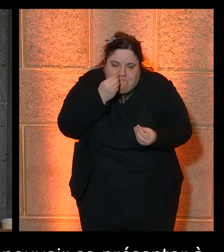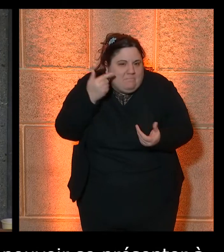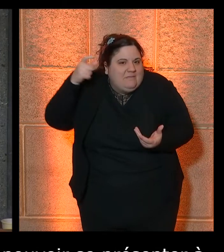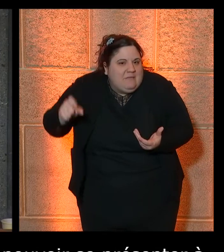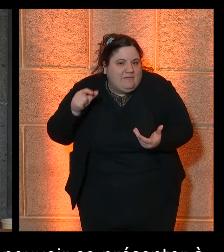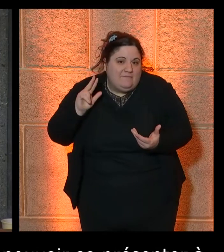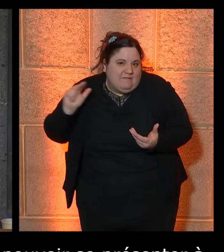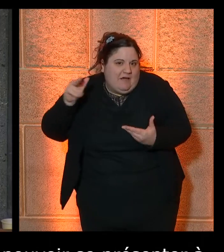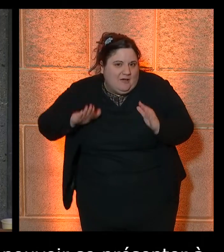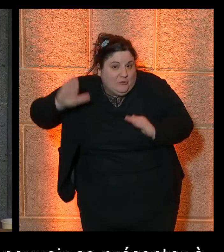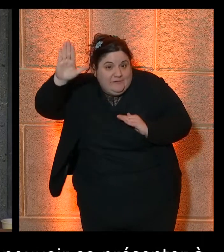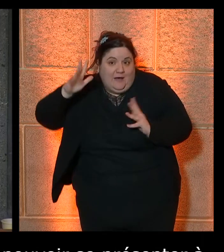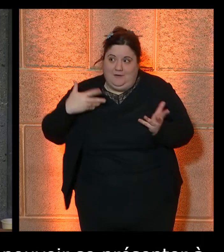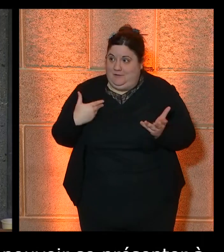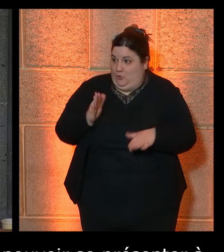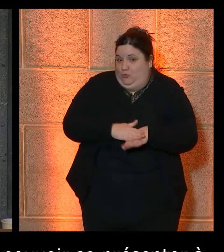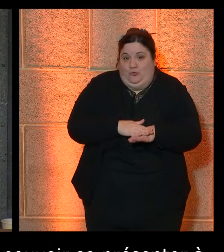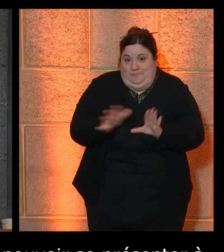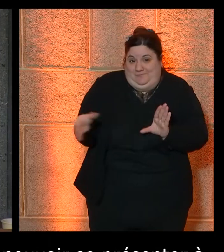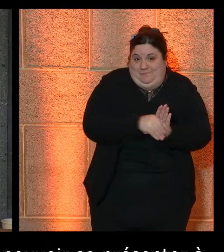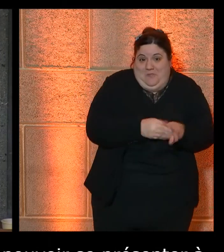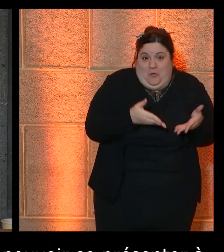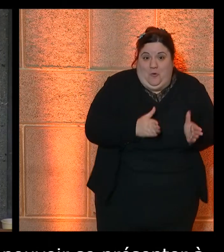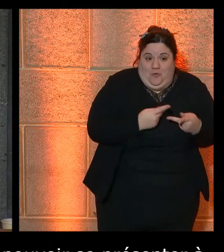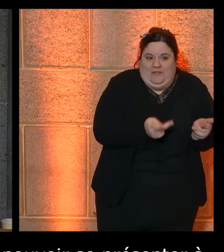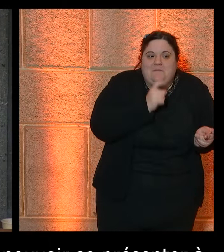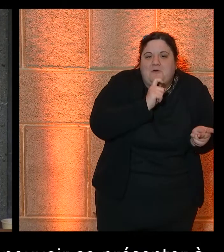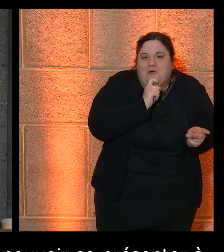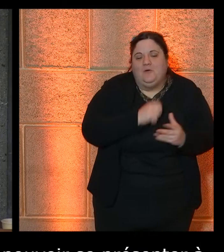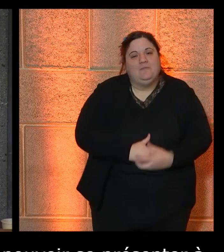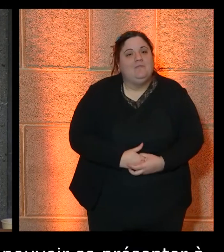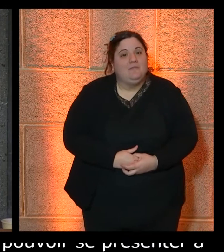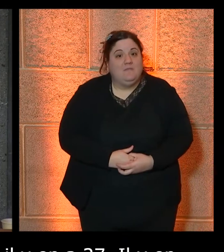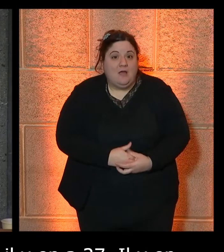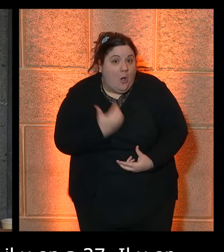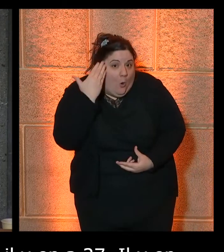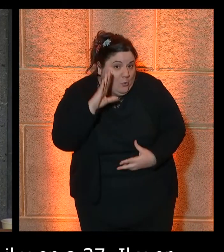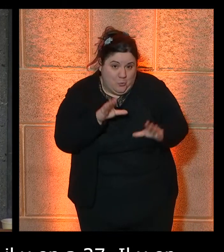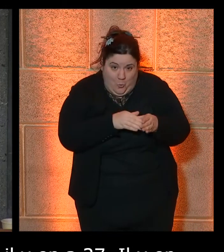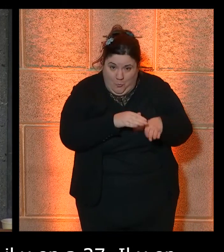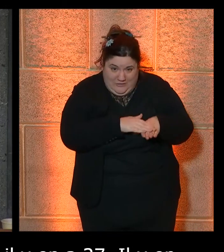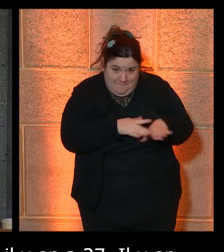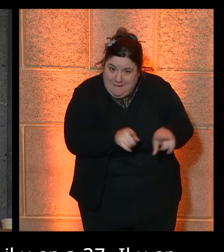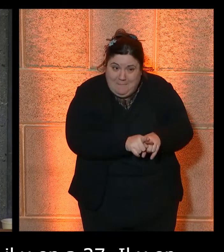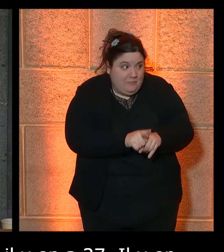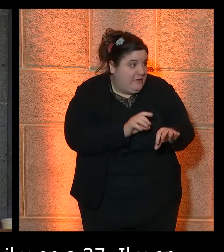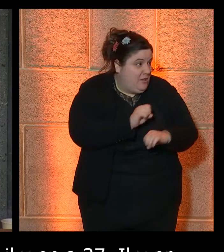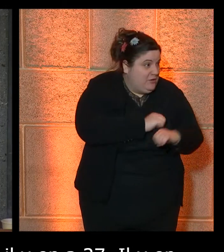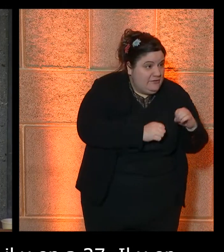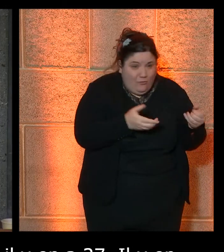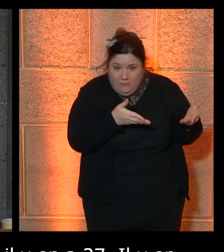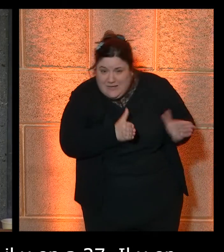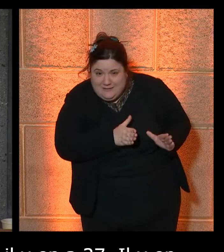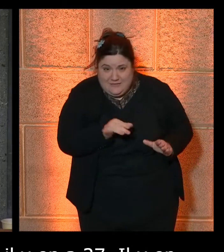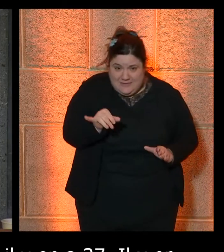candidat soit désigné. Il y a d'autres partis, pareil, qui n'ont pas encore terminé leur procédure de désignation. Donc, la